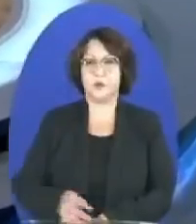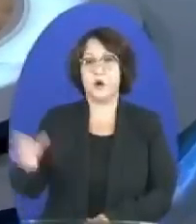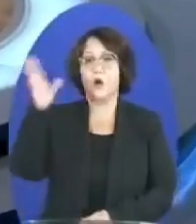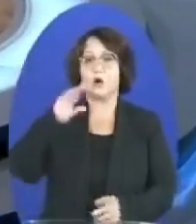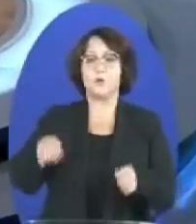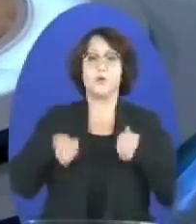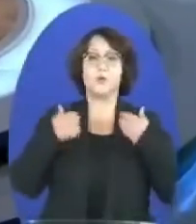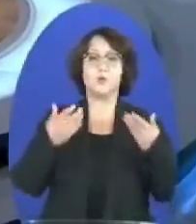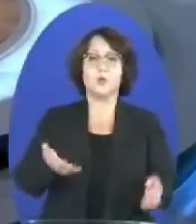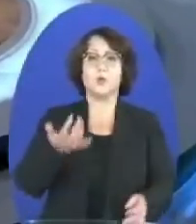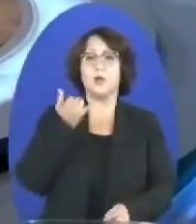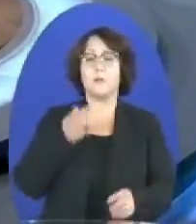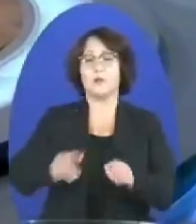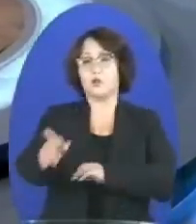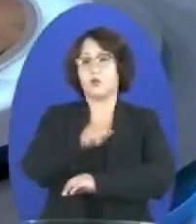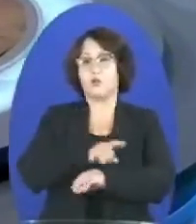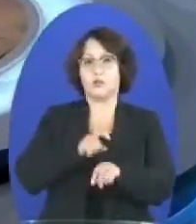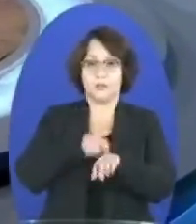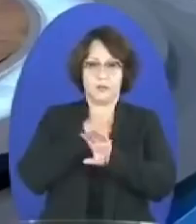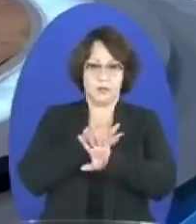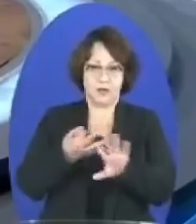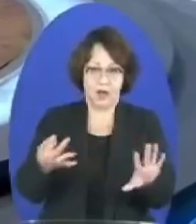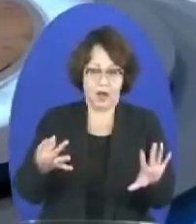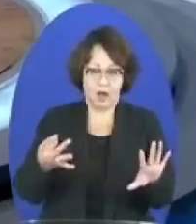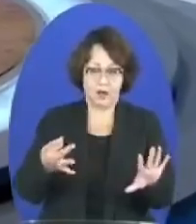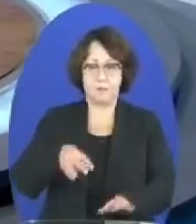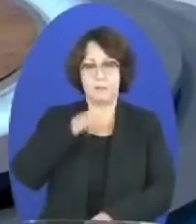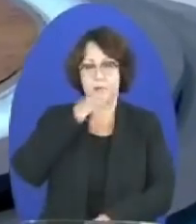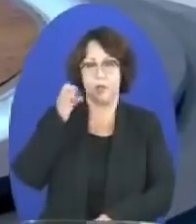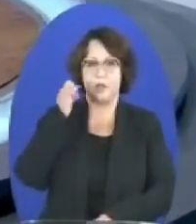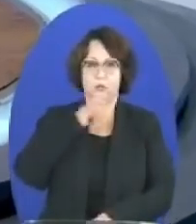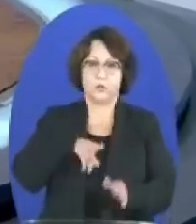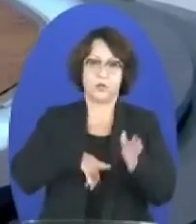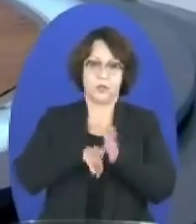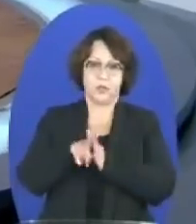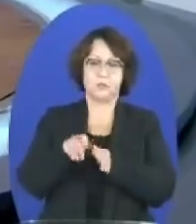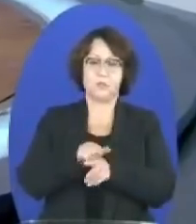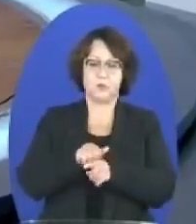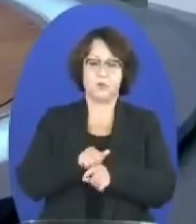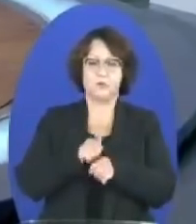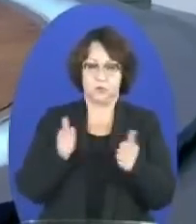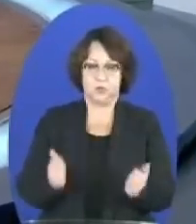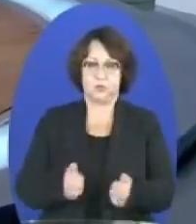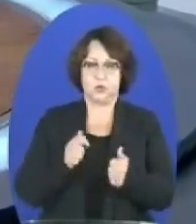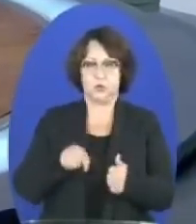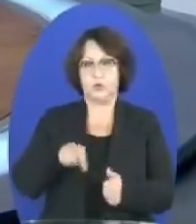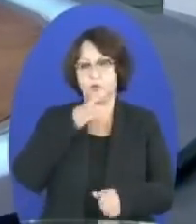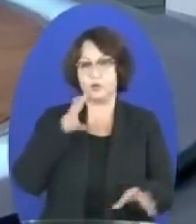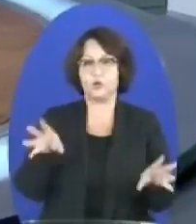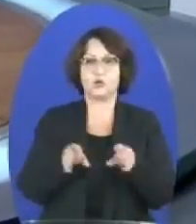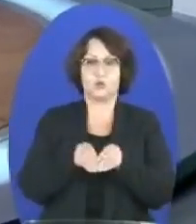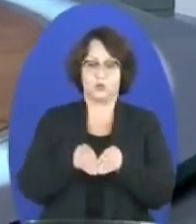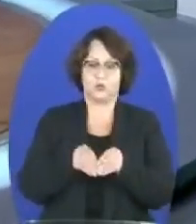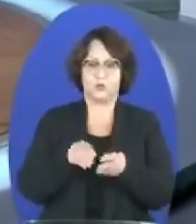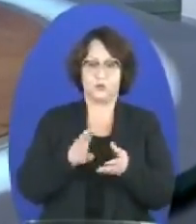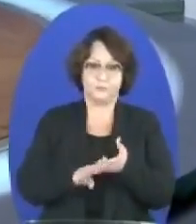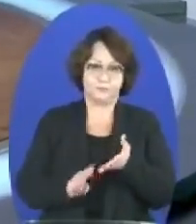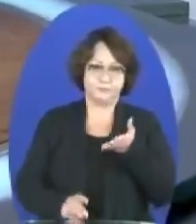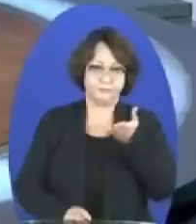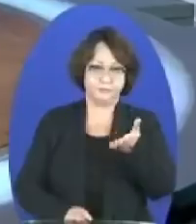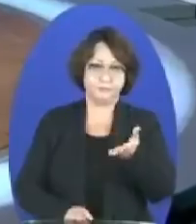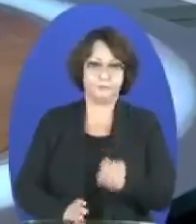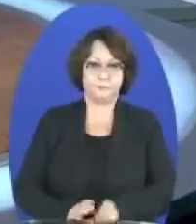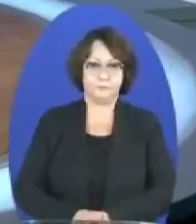Рим дэргүй зэрэгтэй Улаанбаатар 20 цаг болсон байна. Бид та бүхэндээ цаг үр дүндээ төлөвлөрийн 5 гаргийн дугаарыг студид шууд дамжуулж үзүүлж байна. Мэдээний ихэнд өнөөдөр үзүүлэх сарын